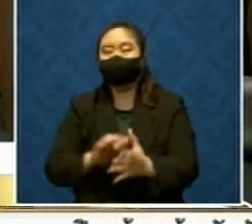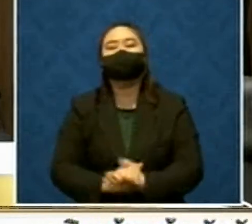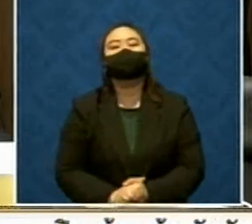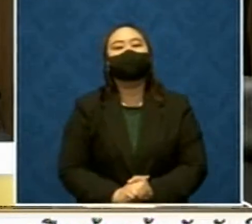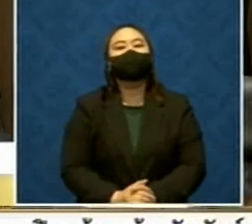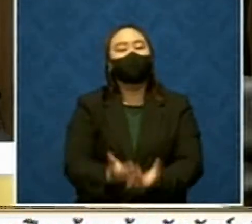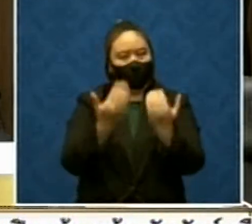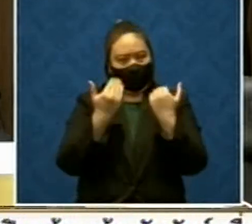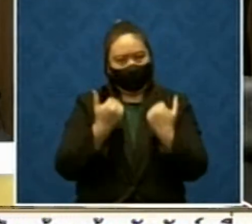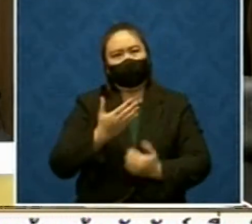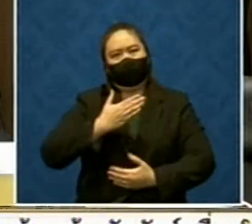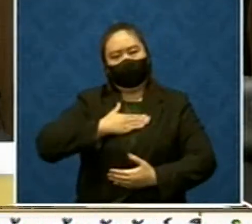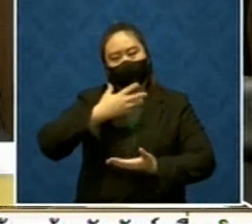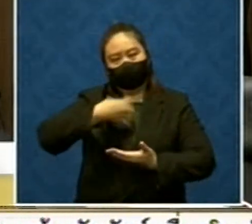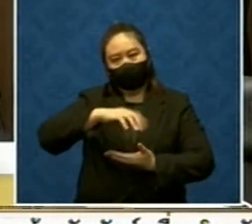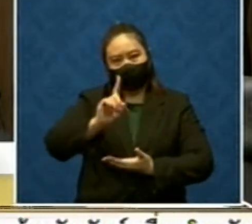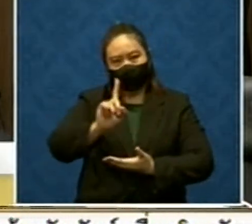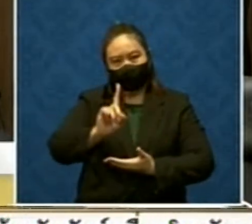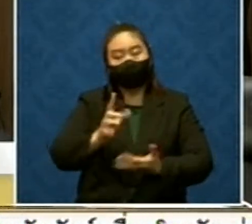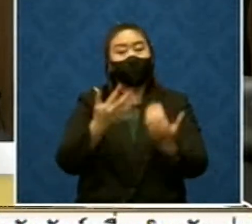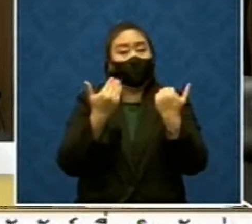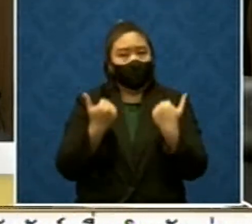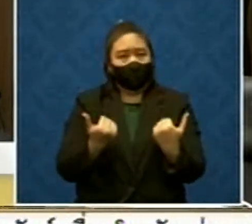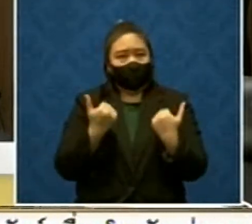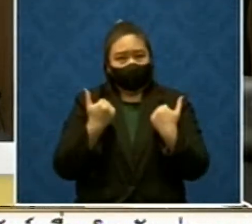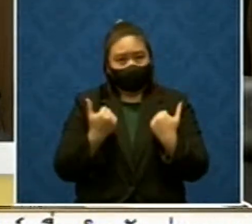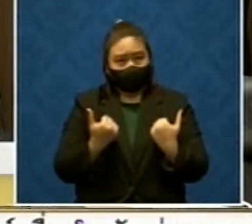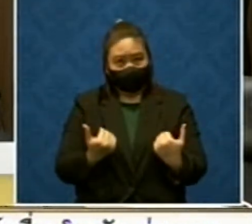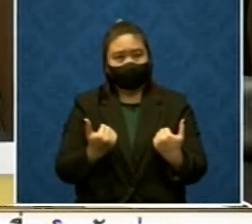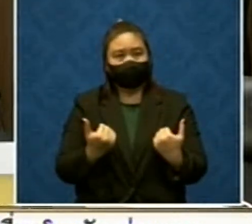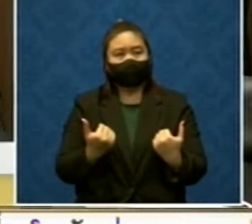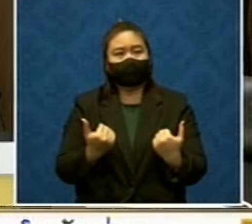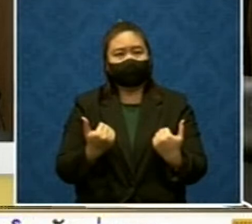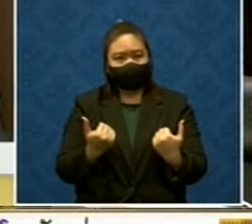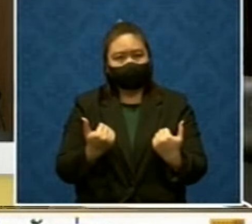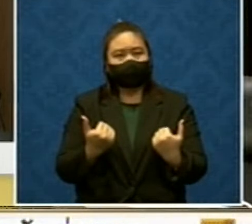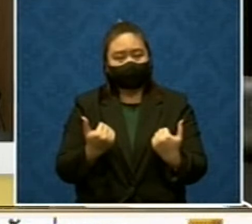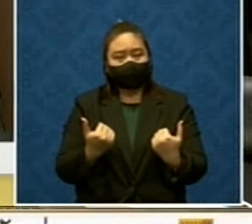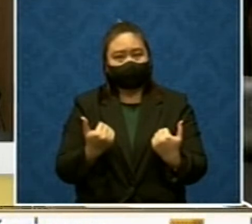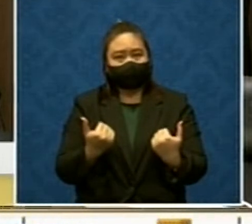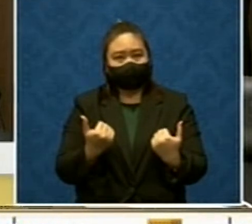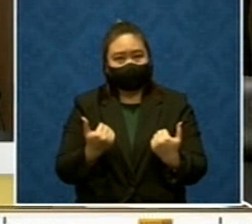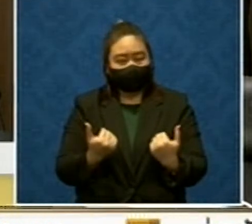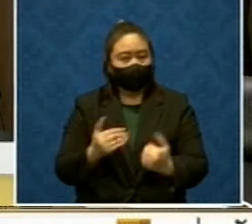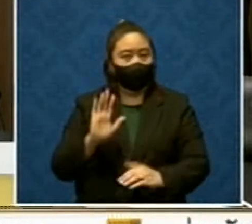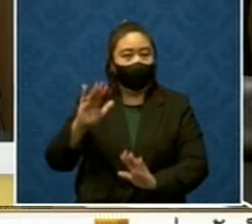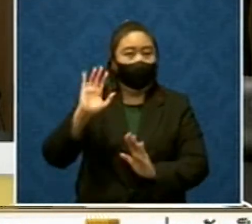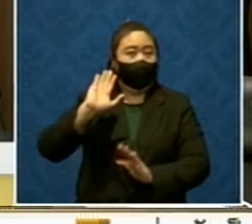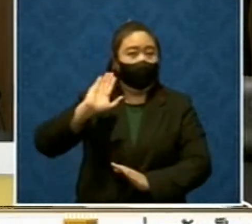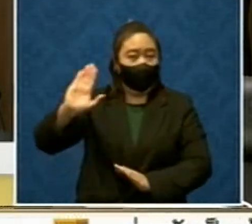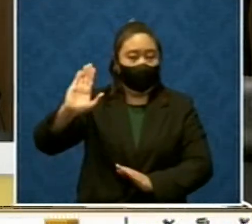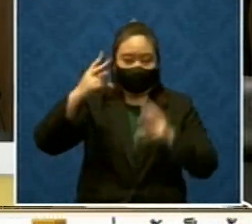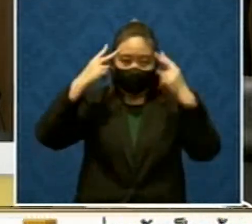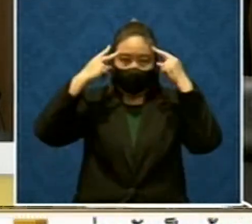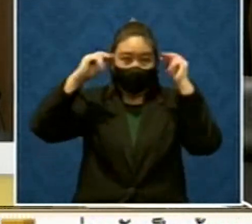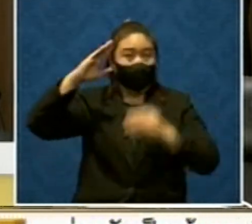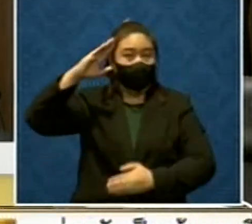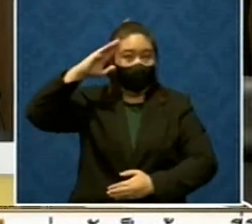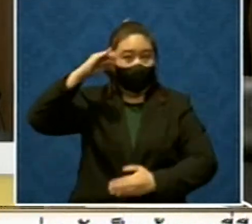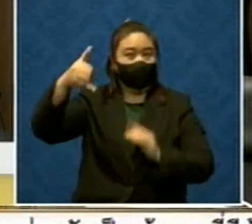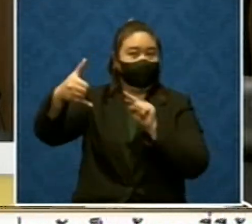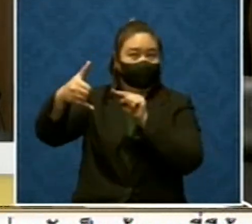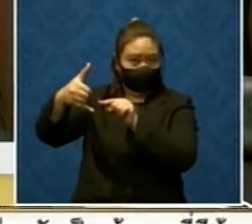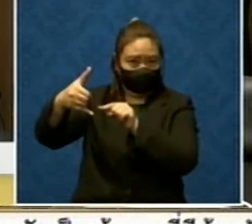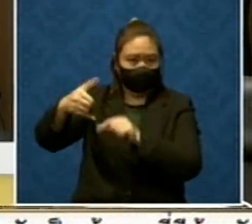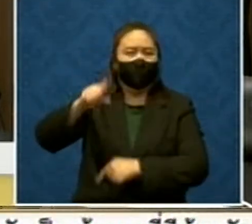นะครับว่าวันนี้เป็นเรื่องของพลเอกประยุทธ์ล้วนๆท่านต้